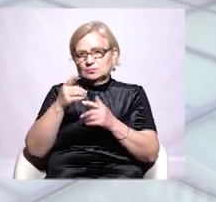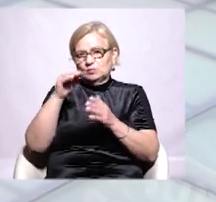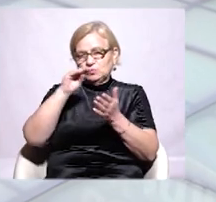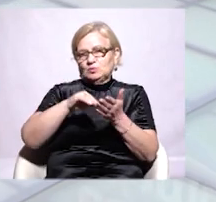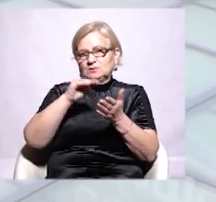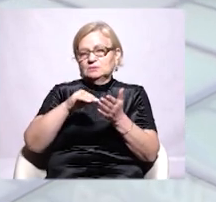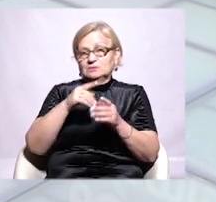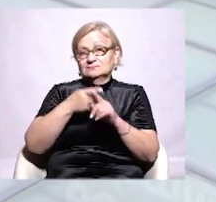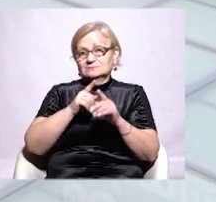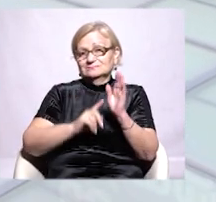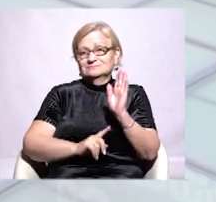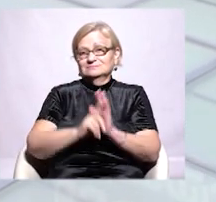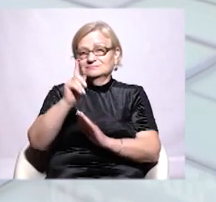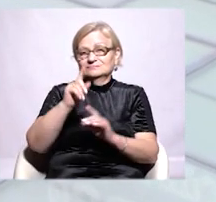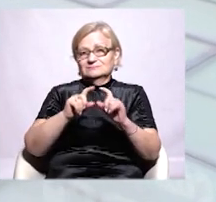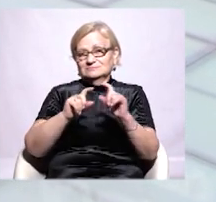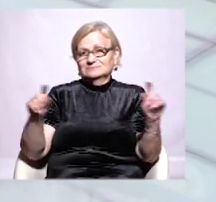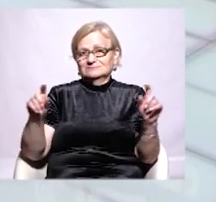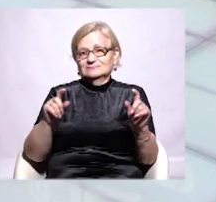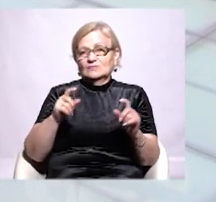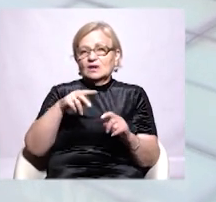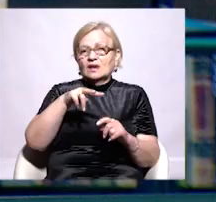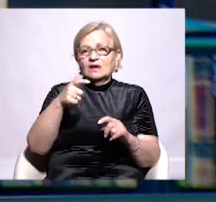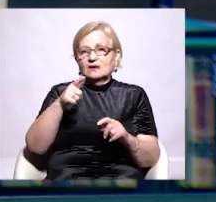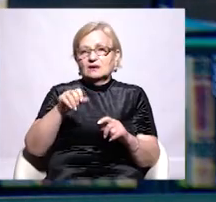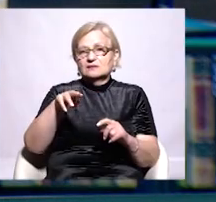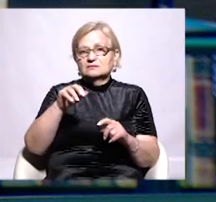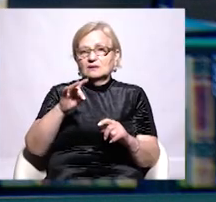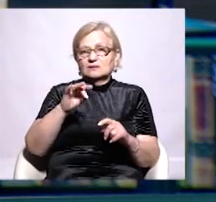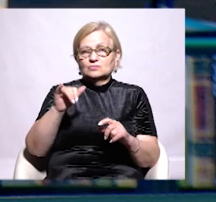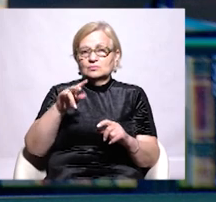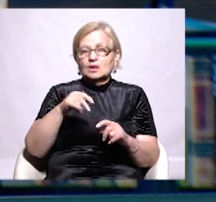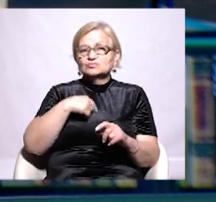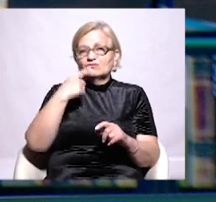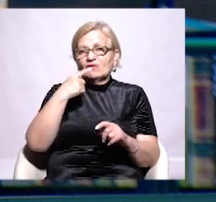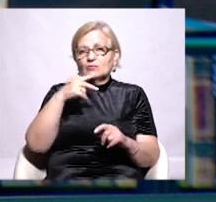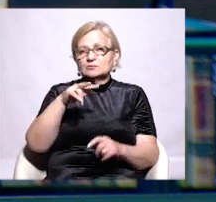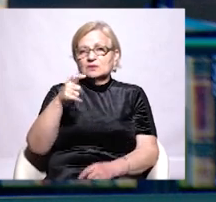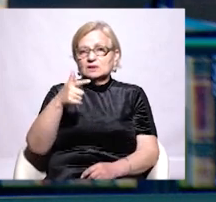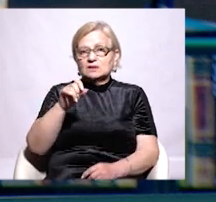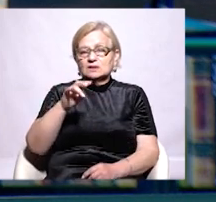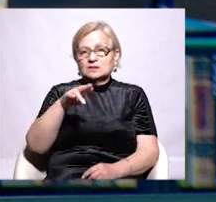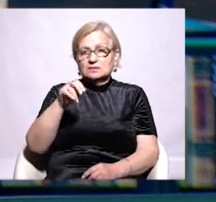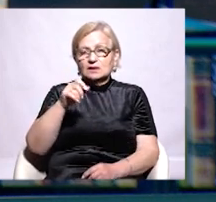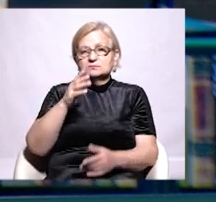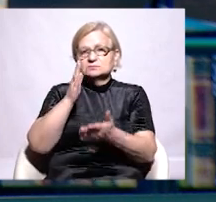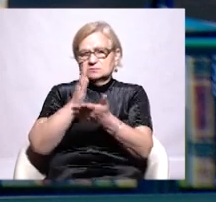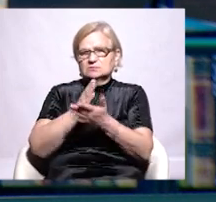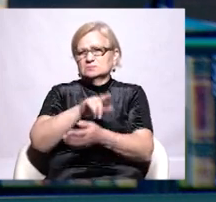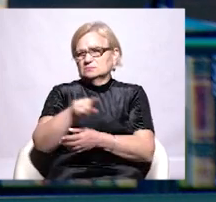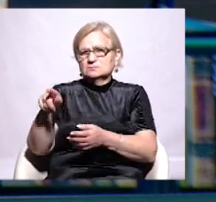სწორედ აქედან წარმოიშვა ეს ეპითეტიც, ხომ? Ლეგენდარული. როდესაც ლეგენდებს ვახსენებთ, შეიძლება ბევრ თქვენგანს საკითხული